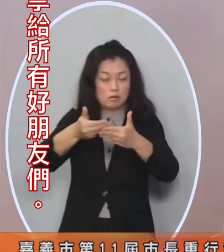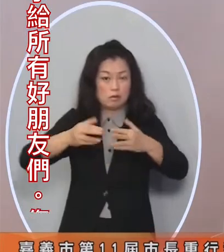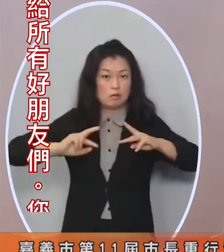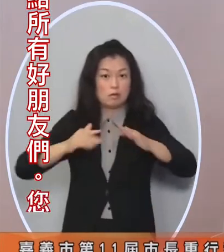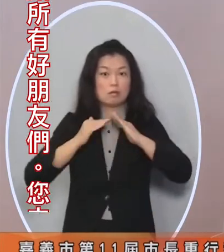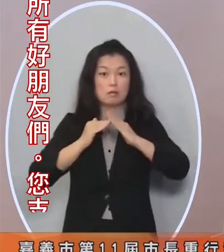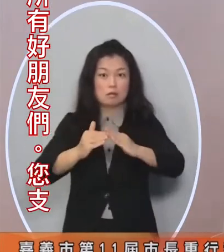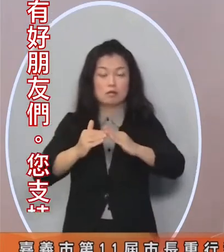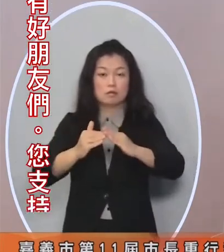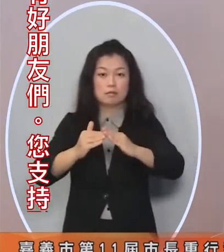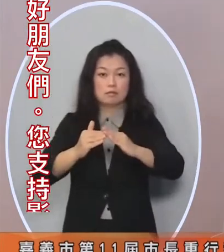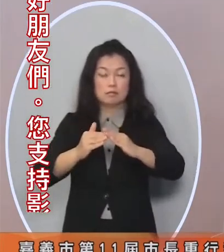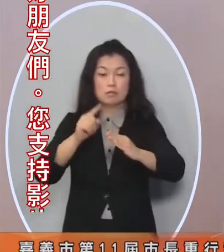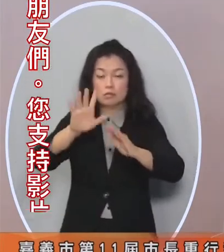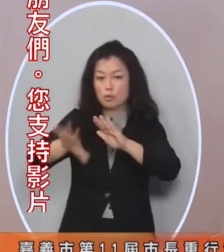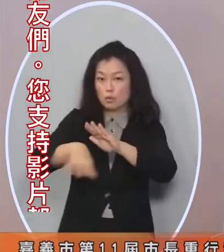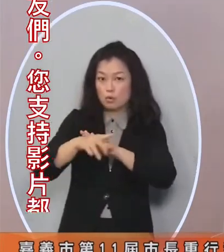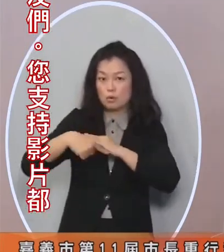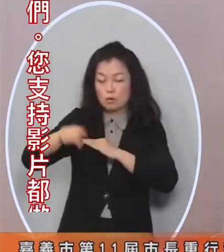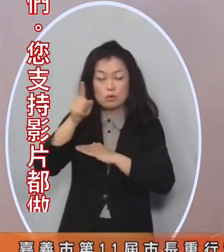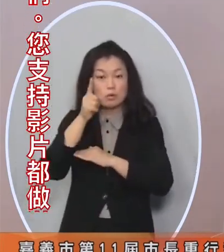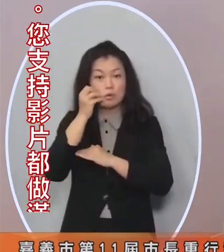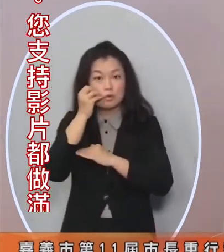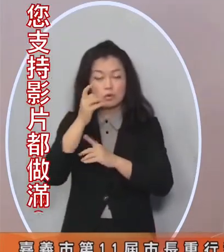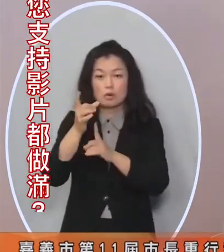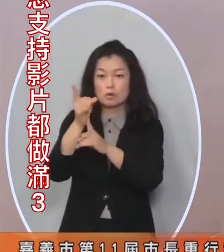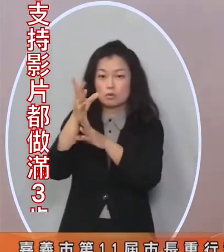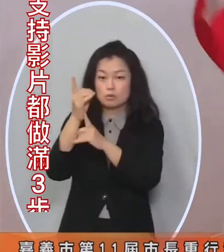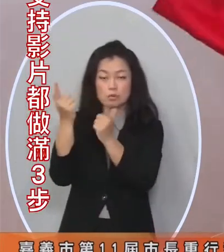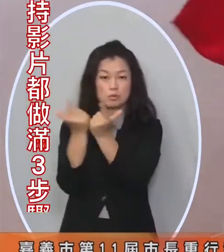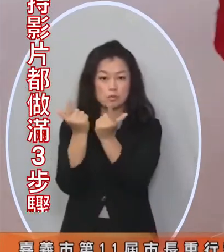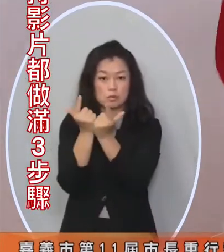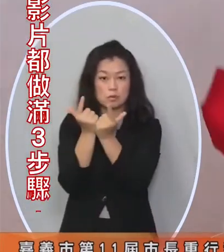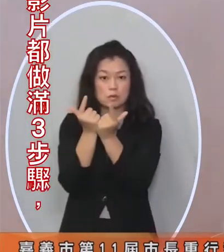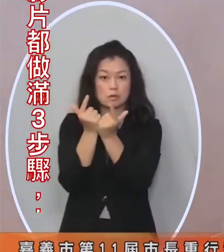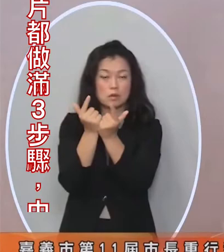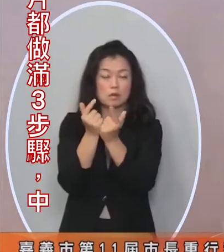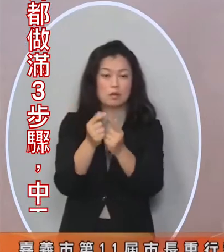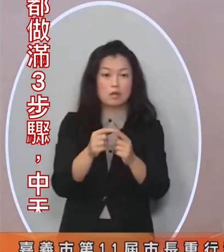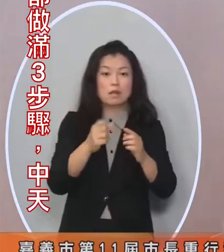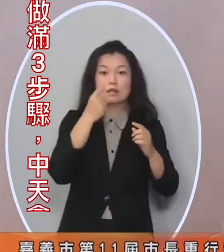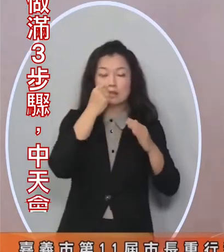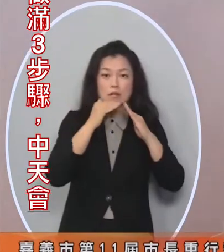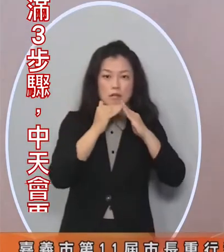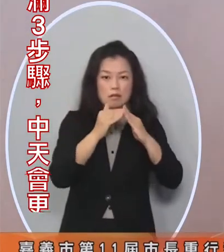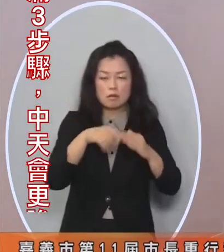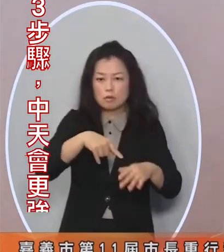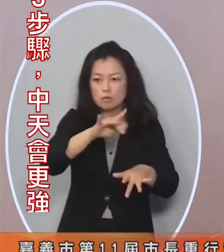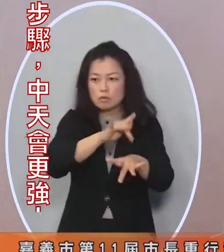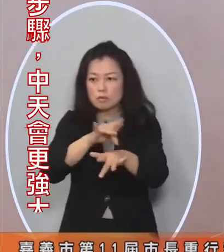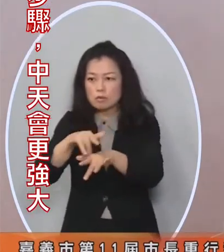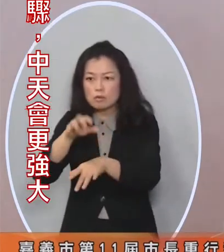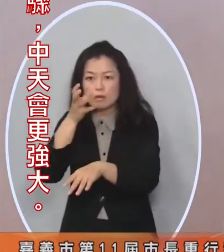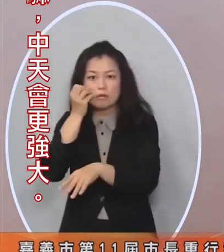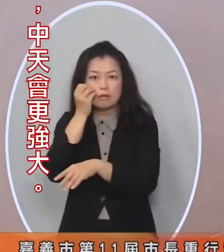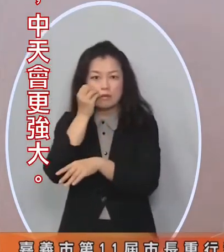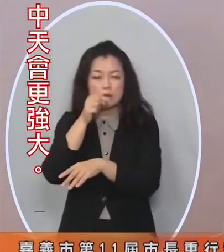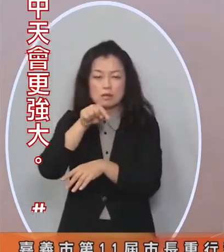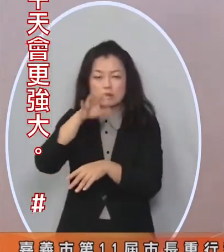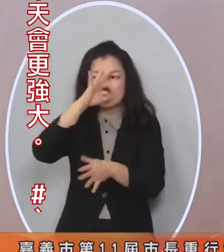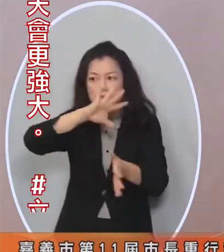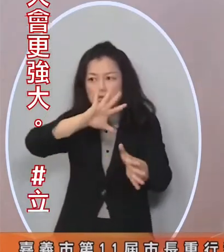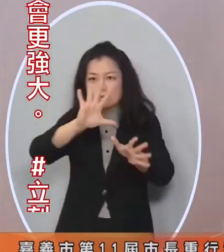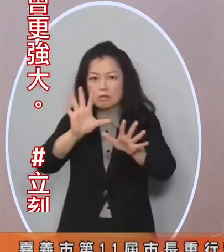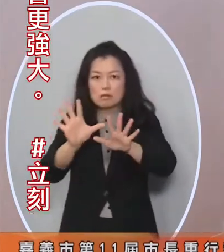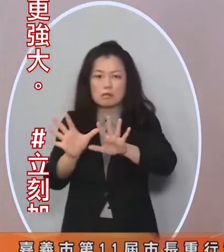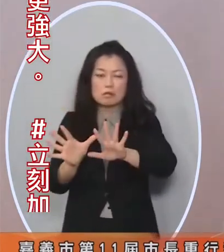空去嘉义市去看看我们的嘉义市，去看看竹北、新竹市，再去看看台南市，你就晓得什么叫真相了哈。